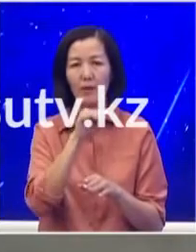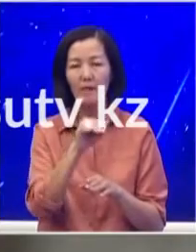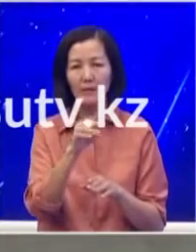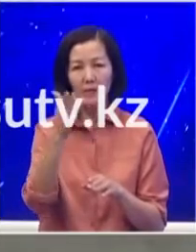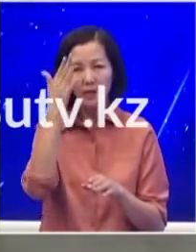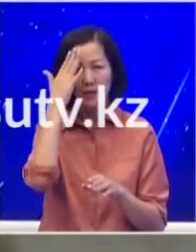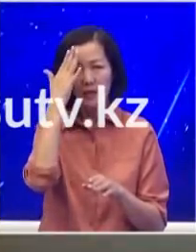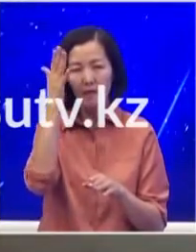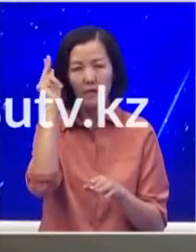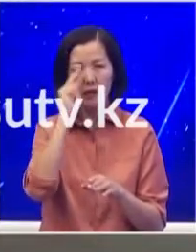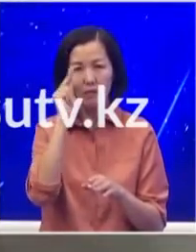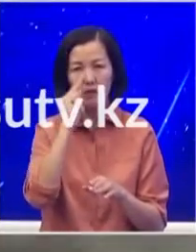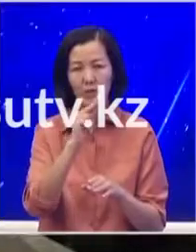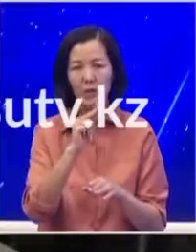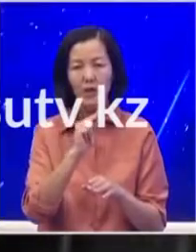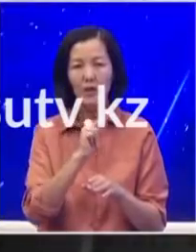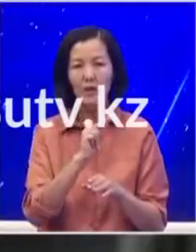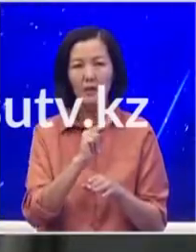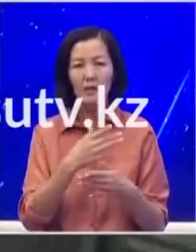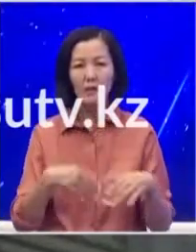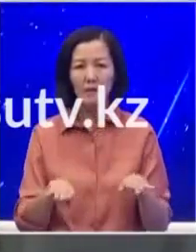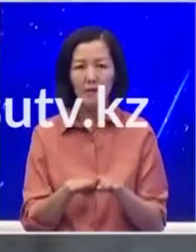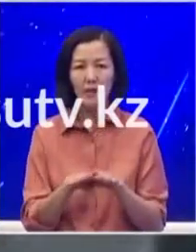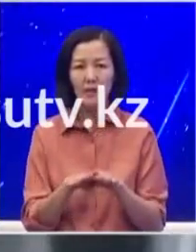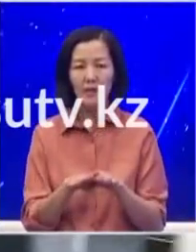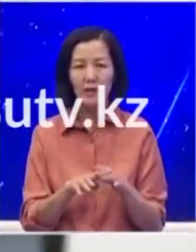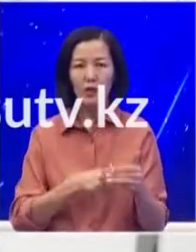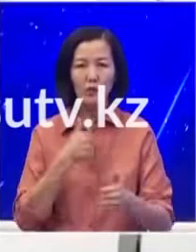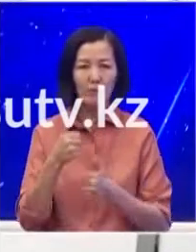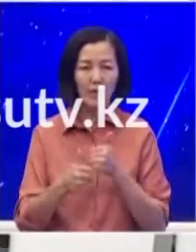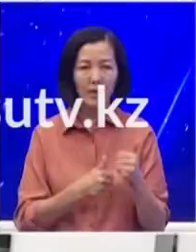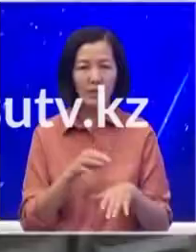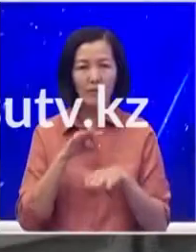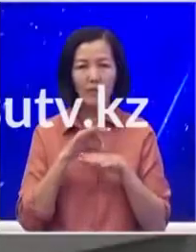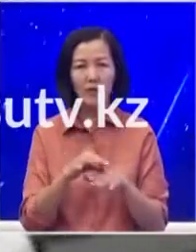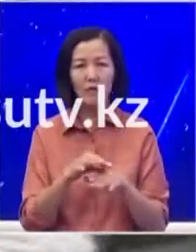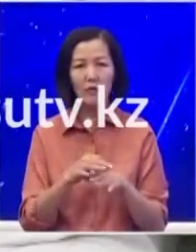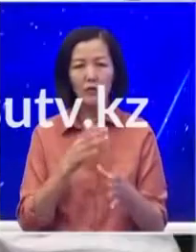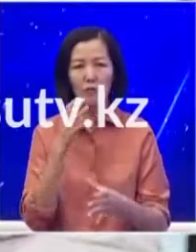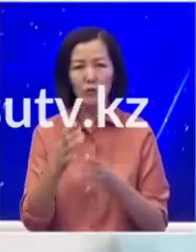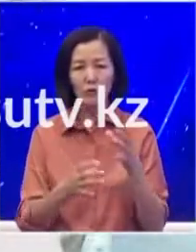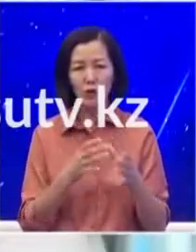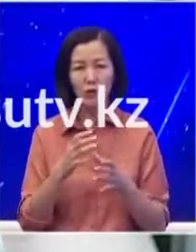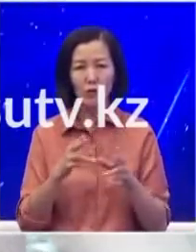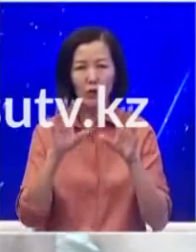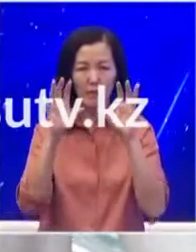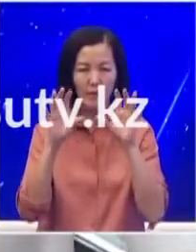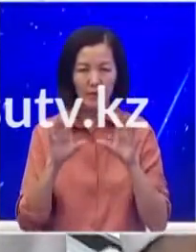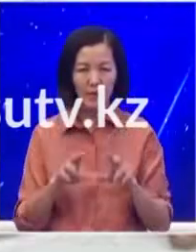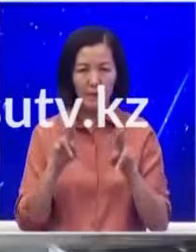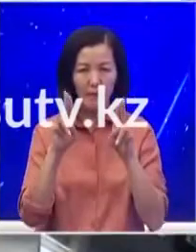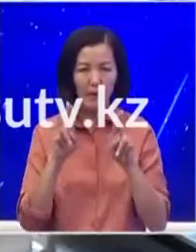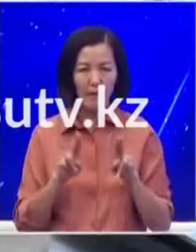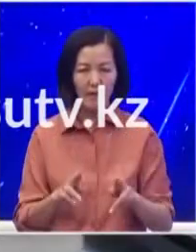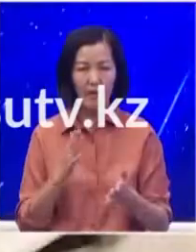в условиях, приближенных к производственным. Такие своеобразные мини-чемпионаты проводятся на основании международных стандартов. Они необходимы для